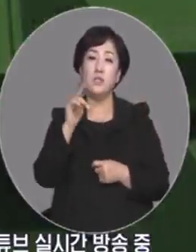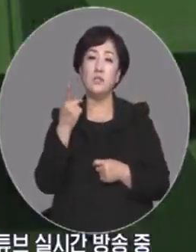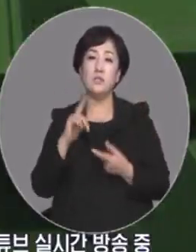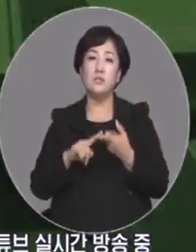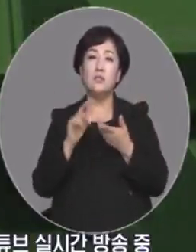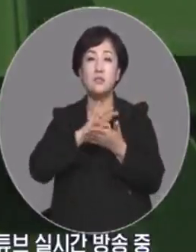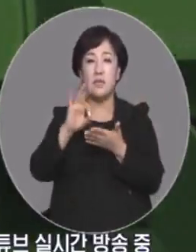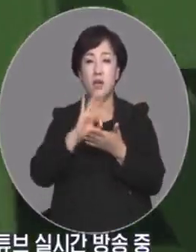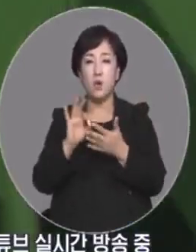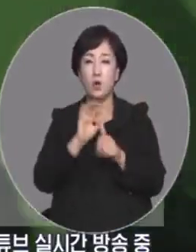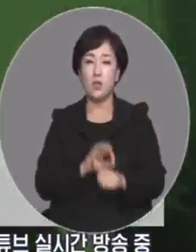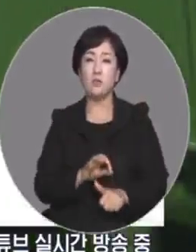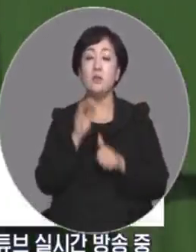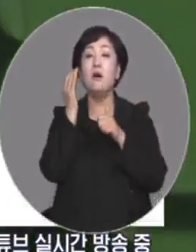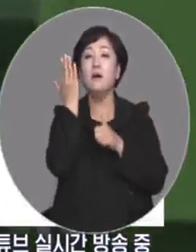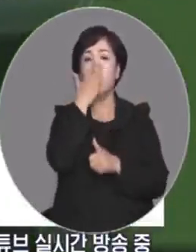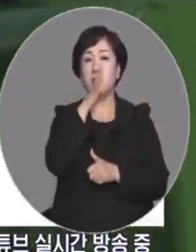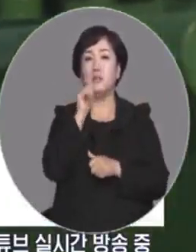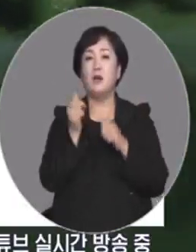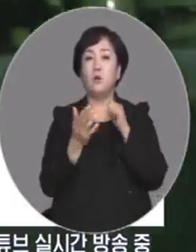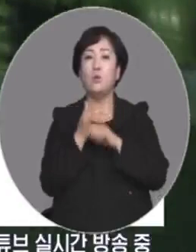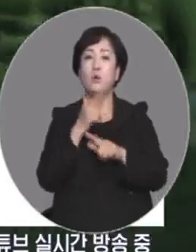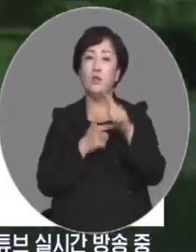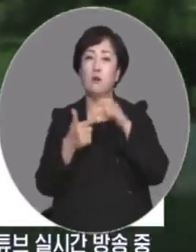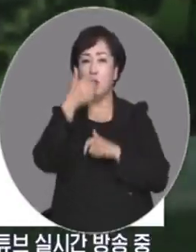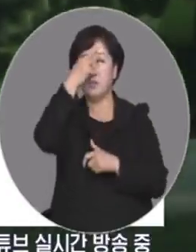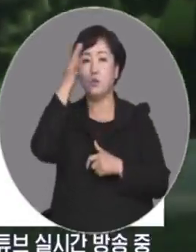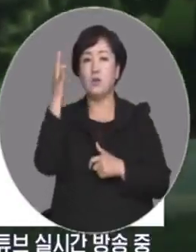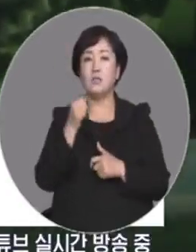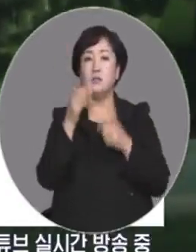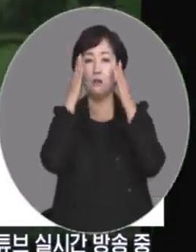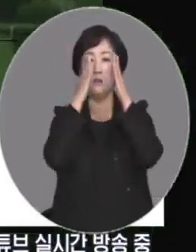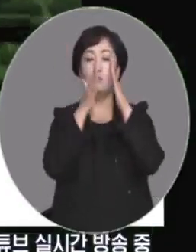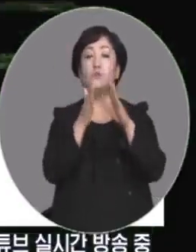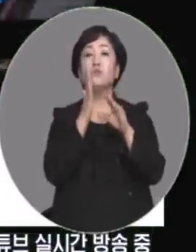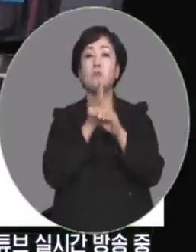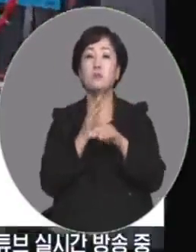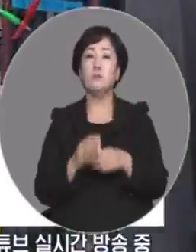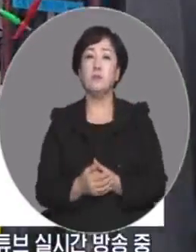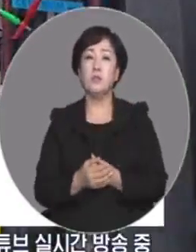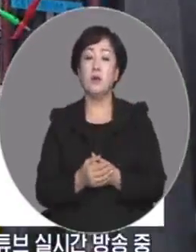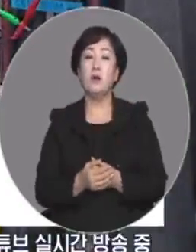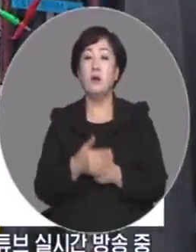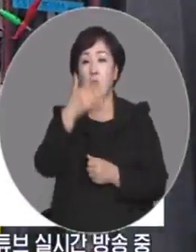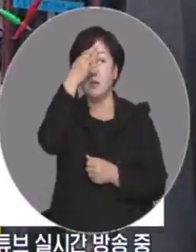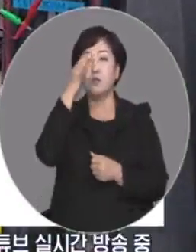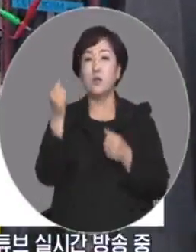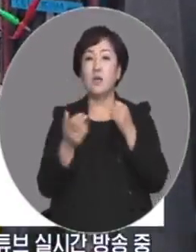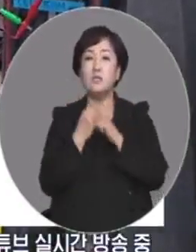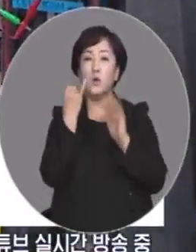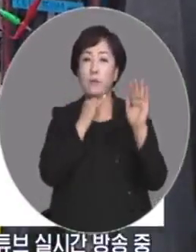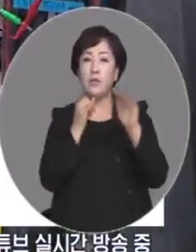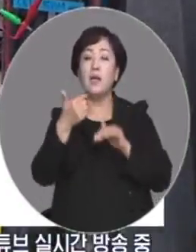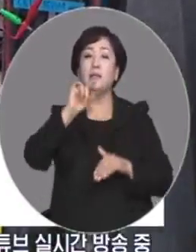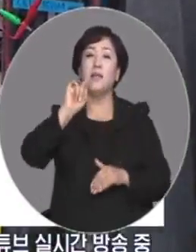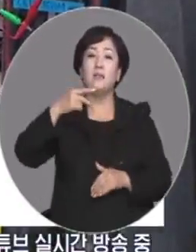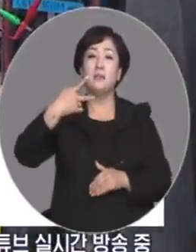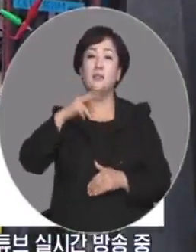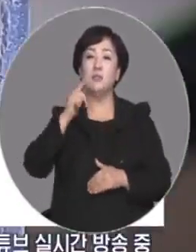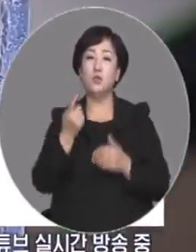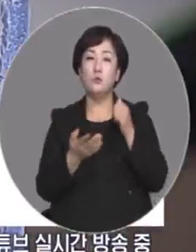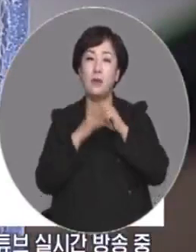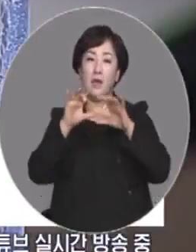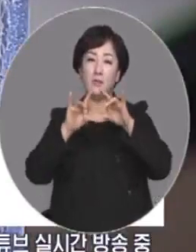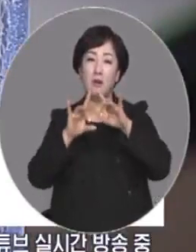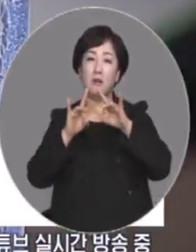이용해 이 바닷물을 살균하고 중화하는 기술을 개발해 주목받고 있습니다. 이 기술은 바닷물 속 나트륨 이온을 이용해